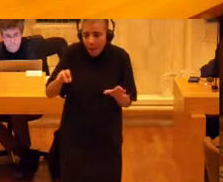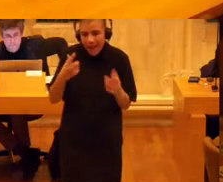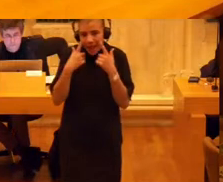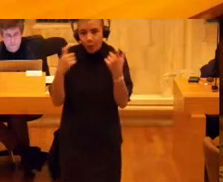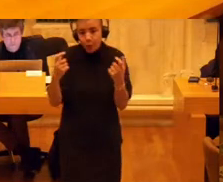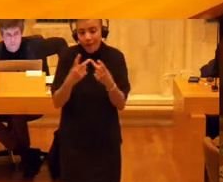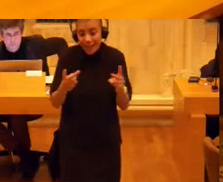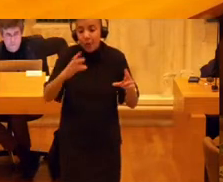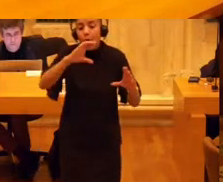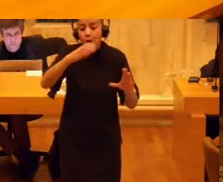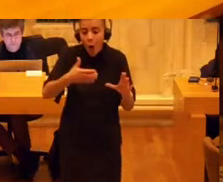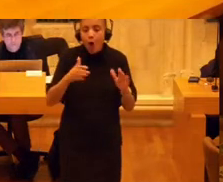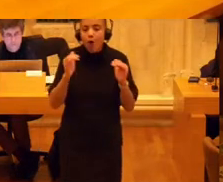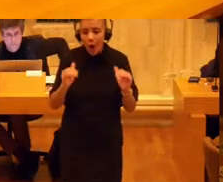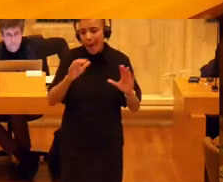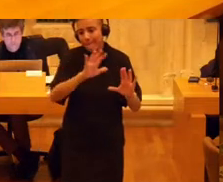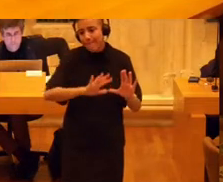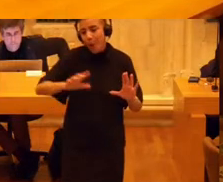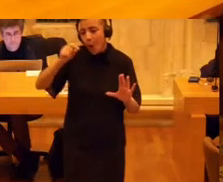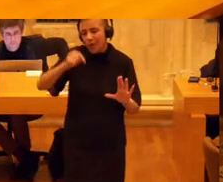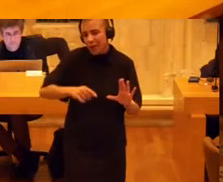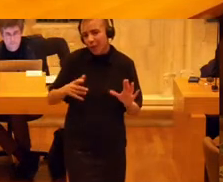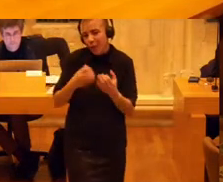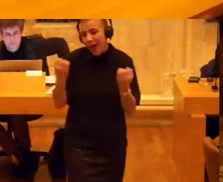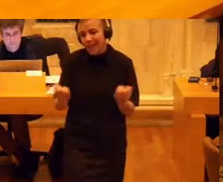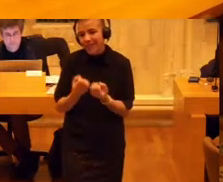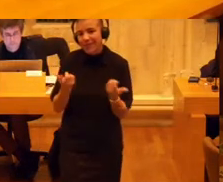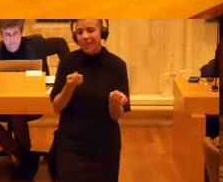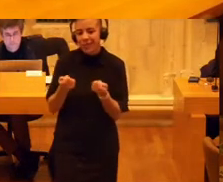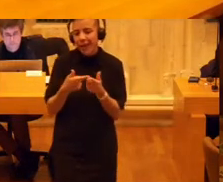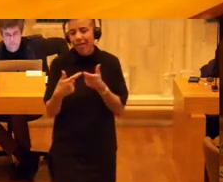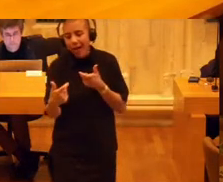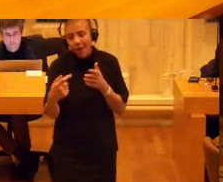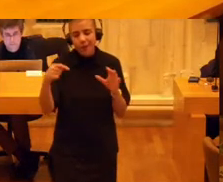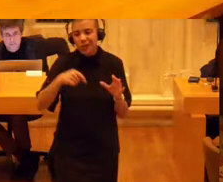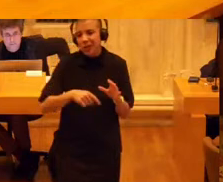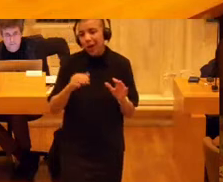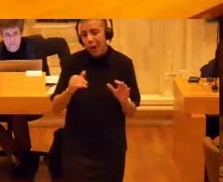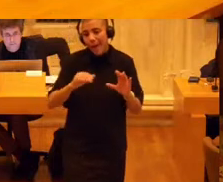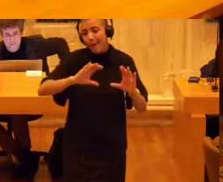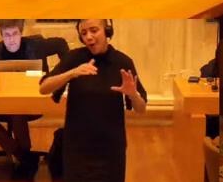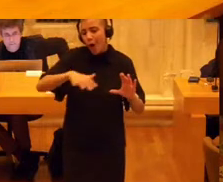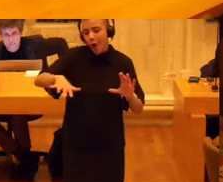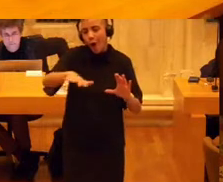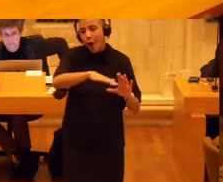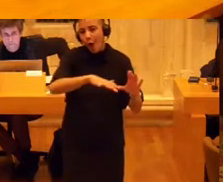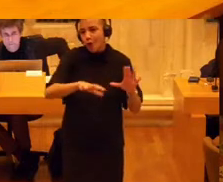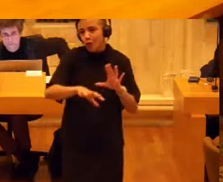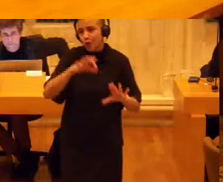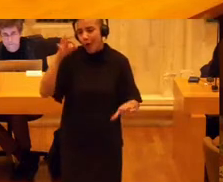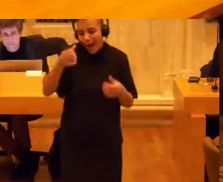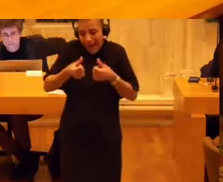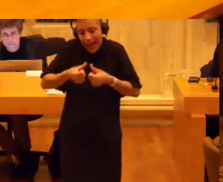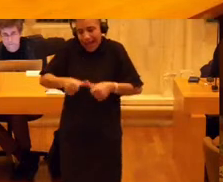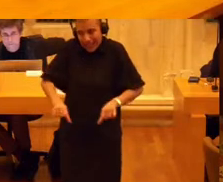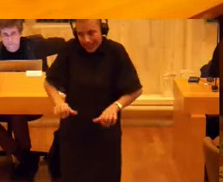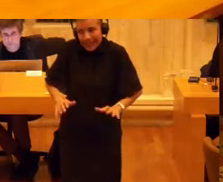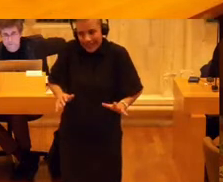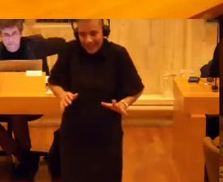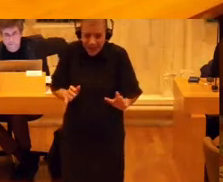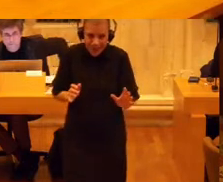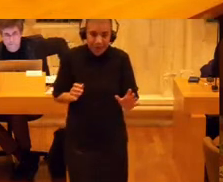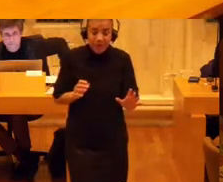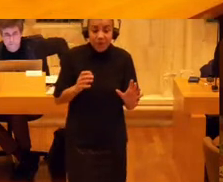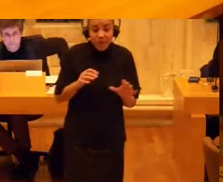pour encadrer les activités. Donc ce dispositif, il va être évidemment, en tout cas cet accompagnement, il va